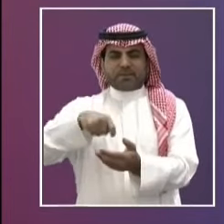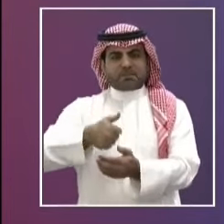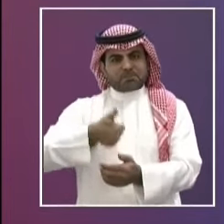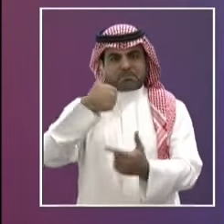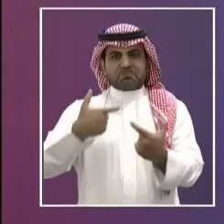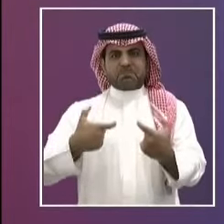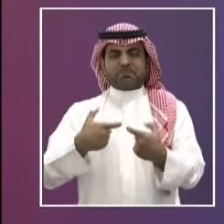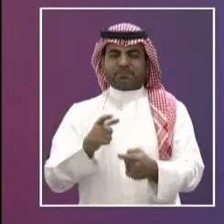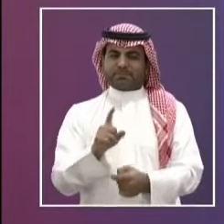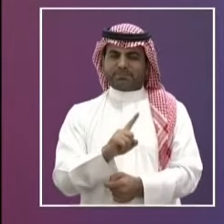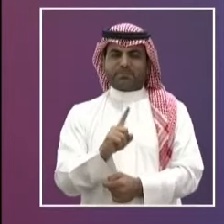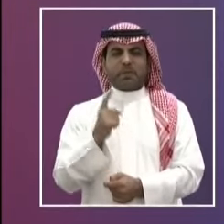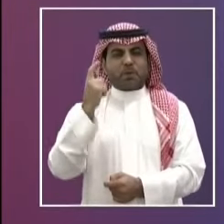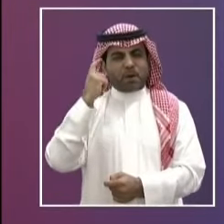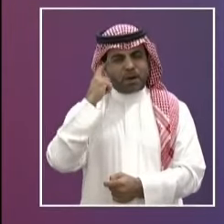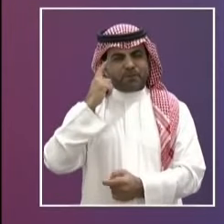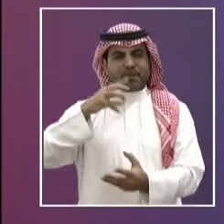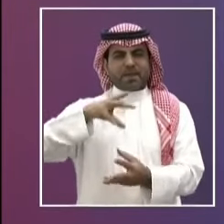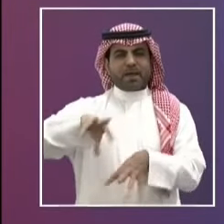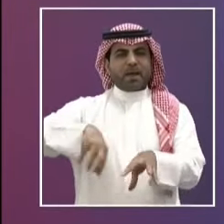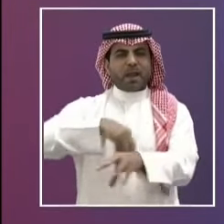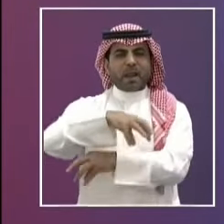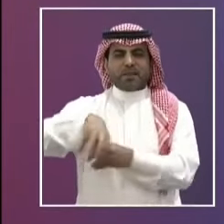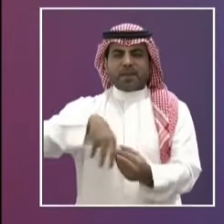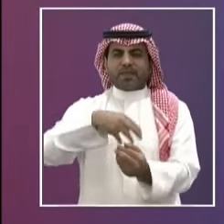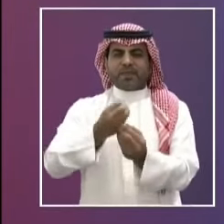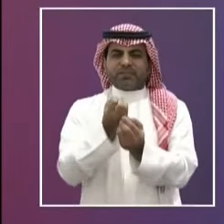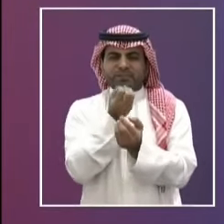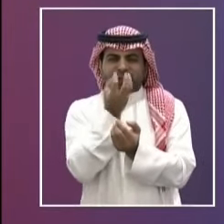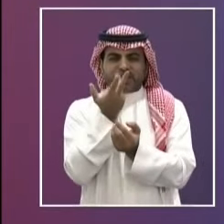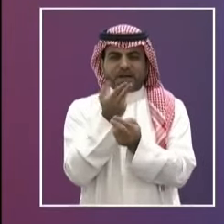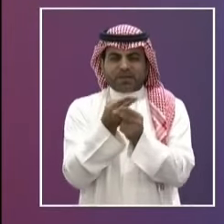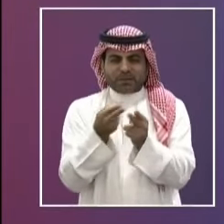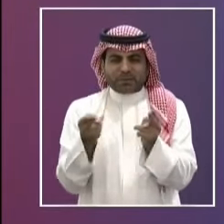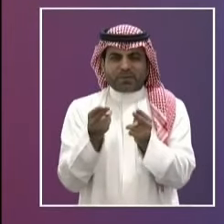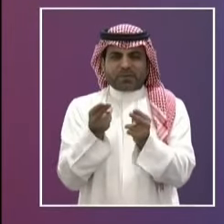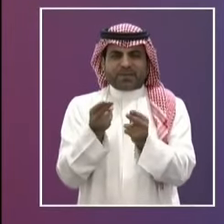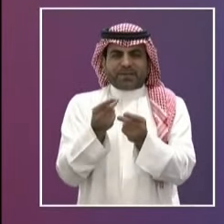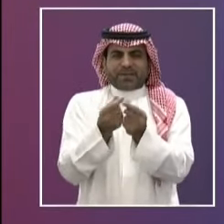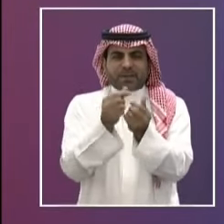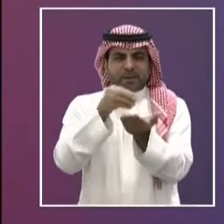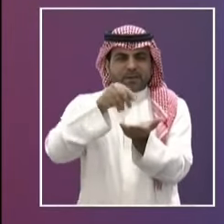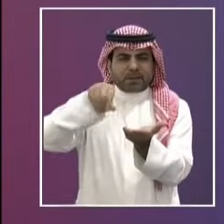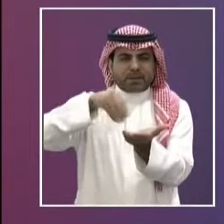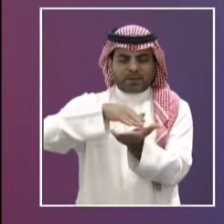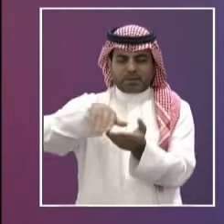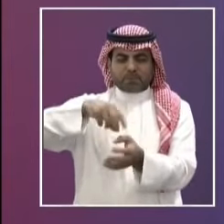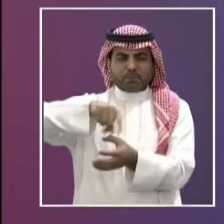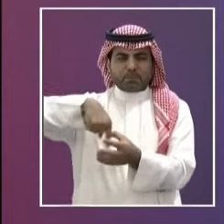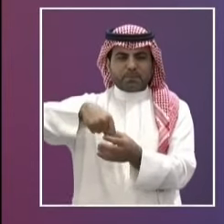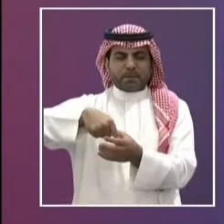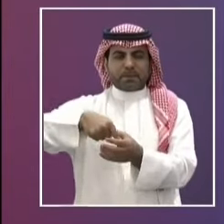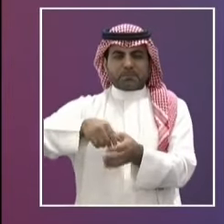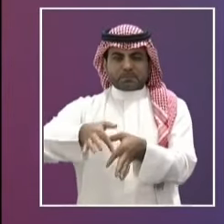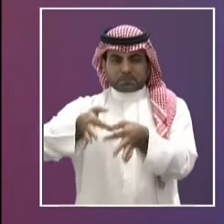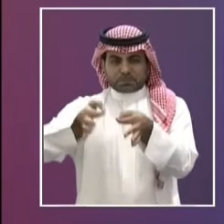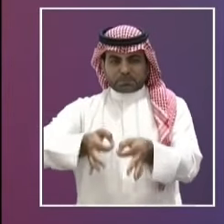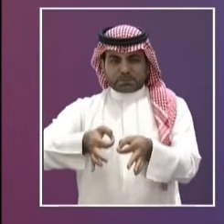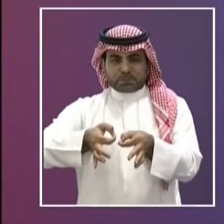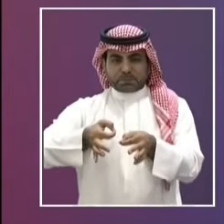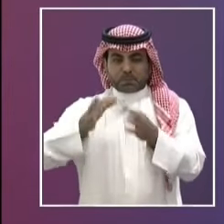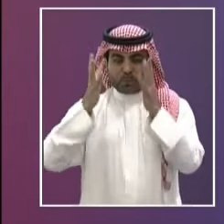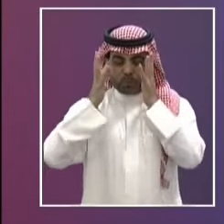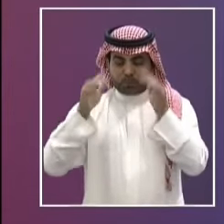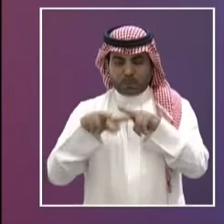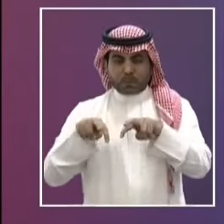هنالك الكثير من الخلطات والكثير من الوصفات الغير علمية والغير طبية والغير مدروسة